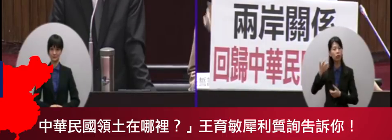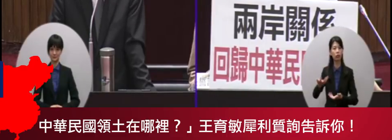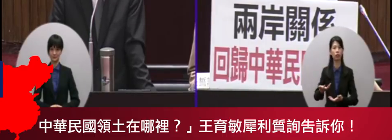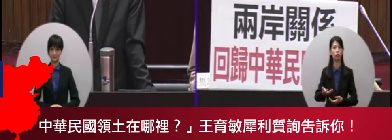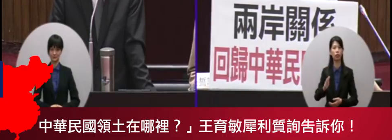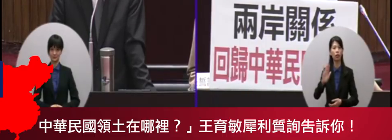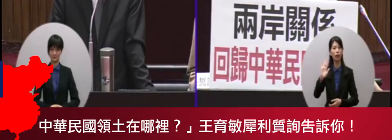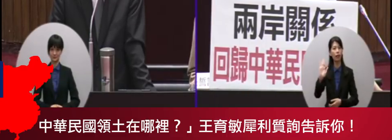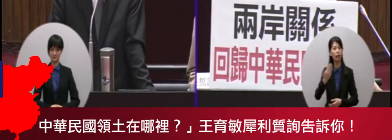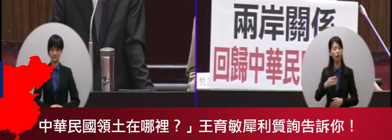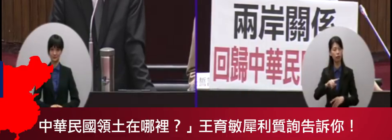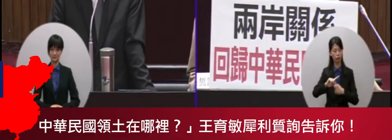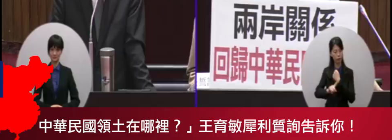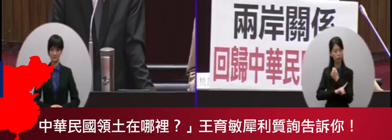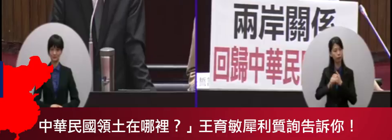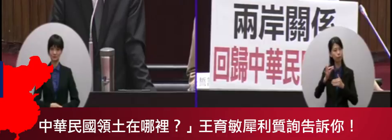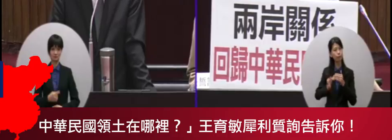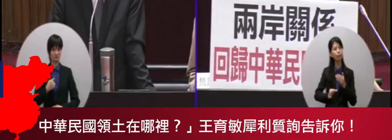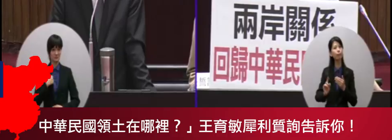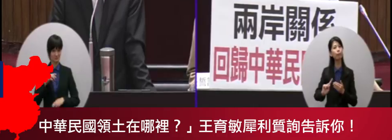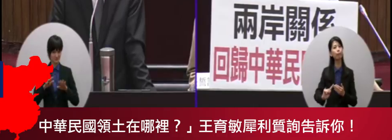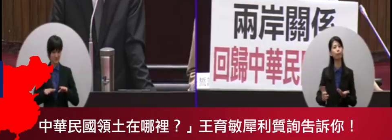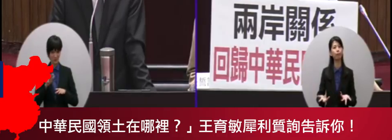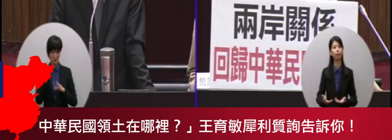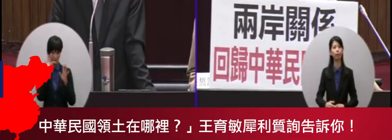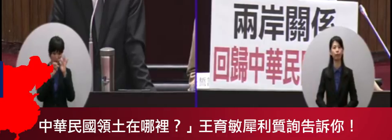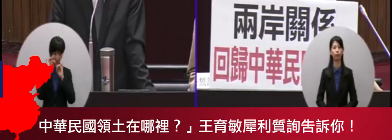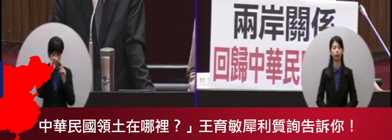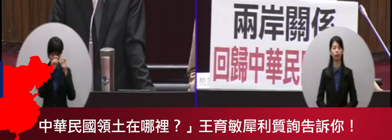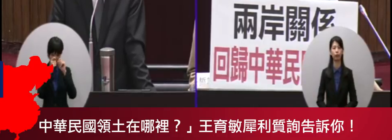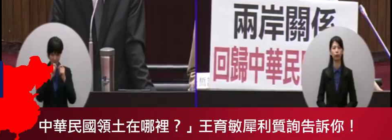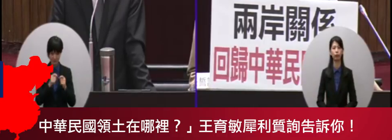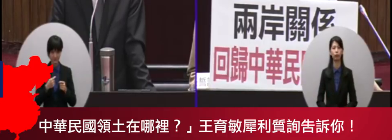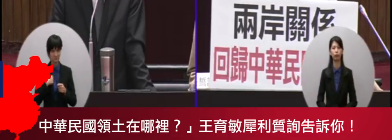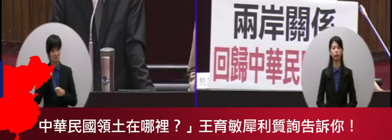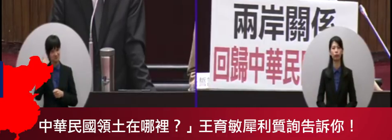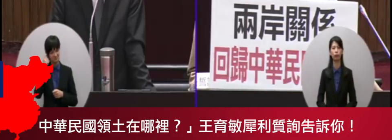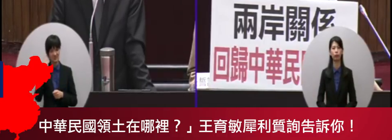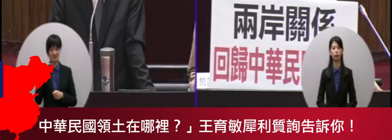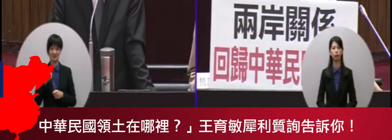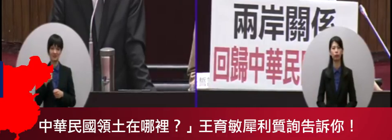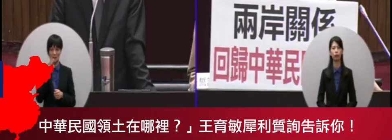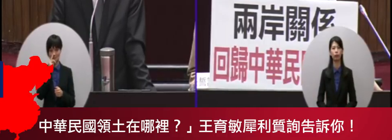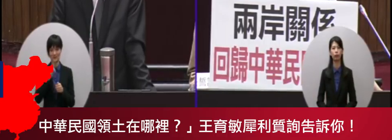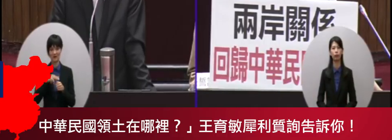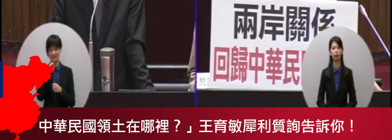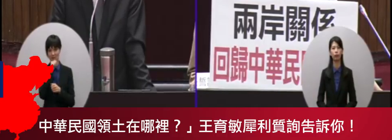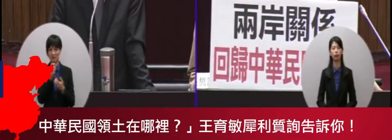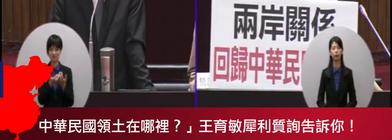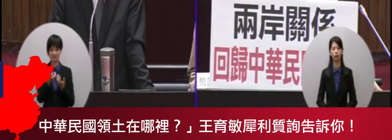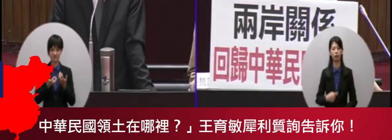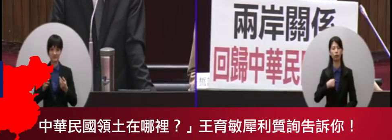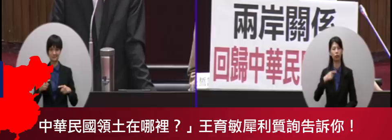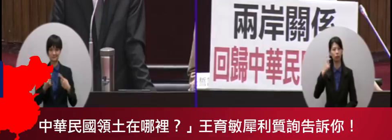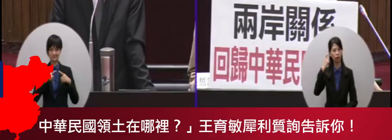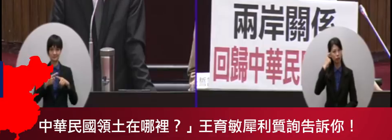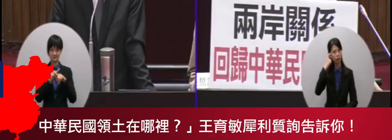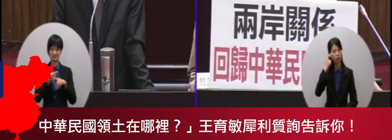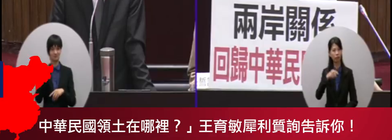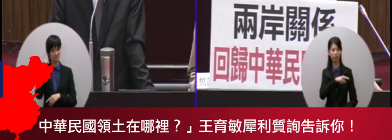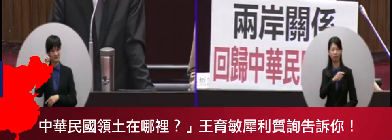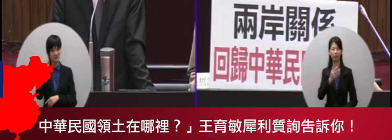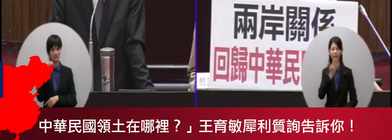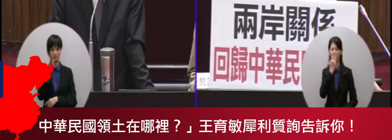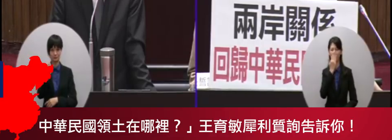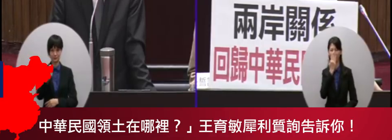的？你要讲啊！ 我就探究这个问题哦，只不过是呈现台湾社会的分歧而已的，没有意义。 我觉得就是因为你们